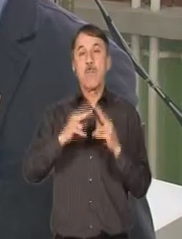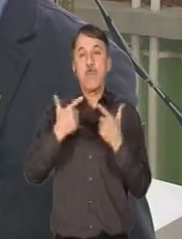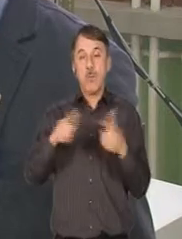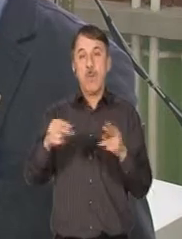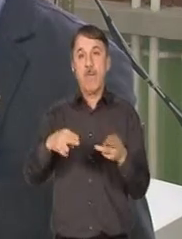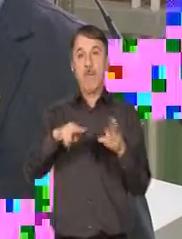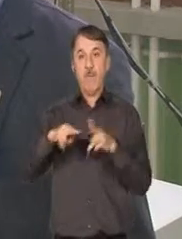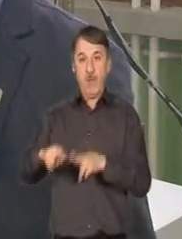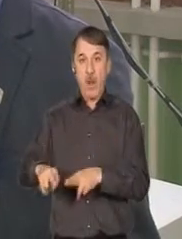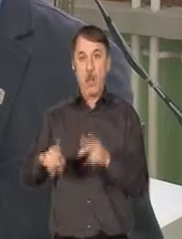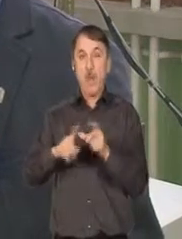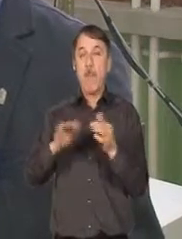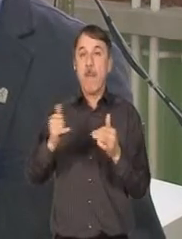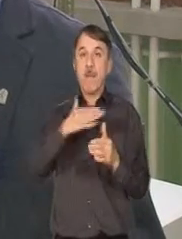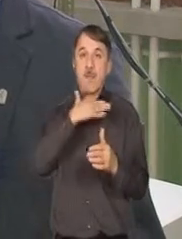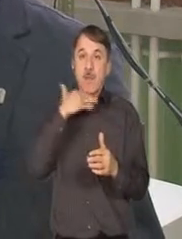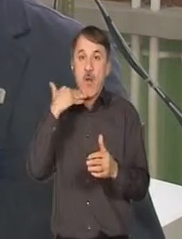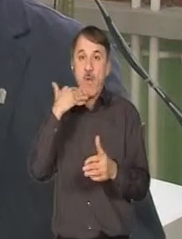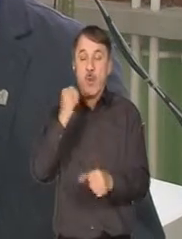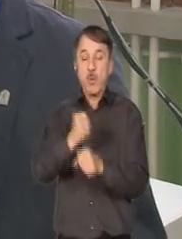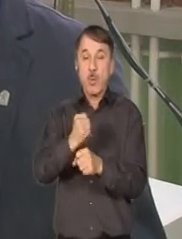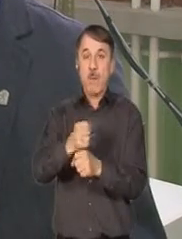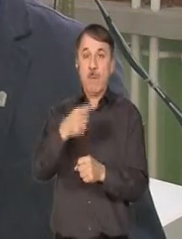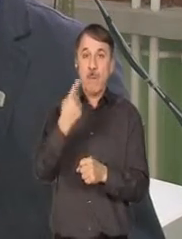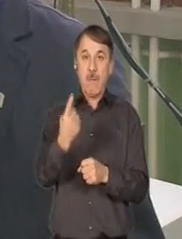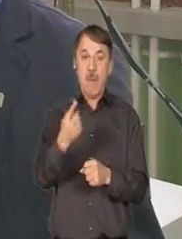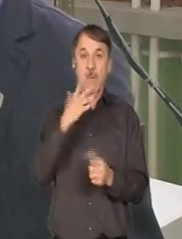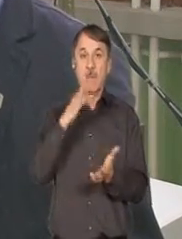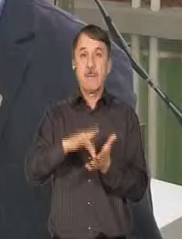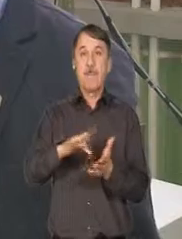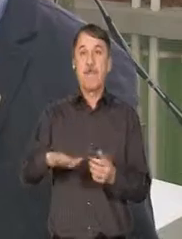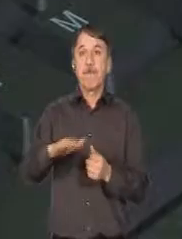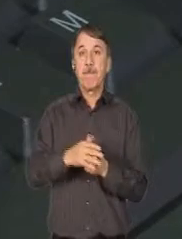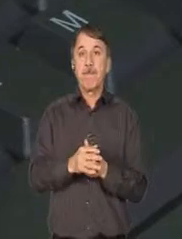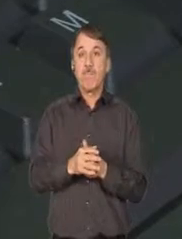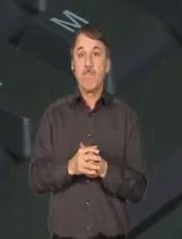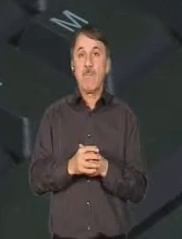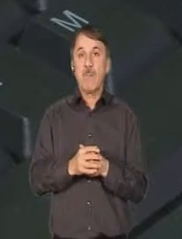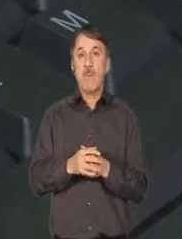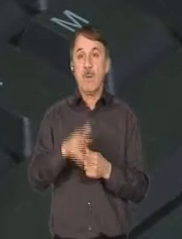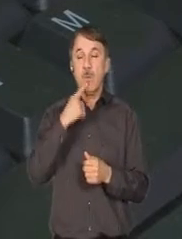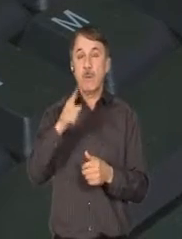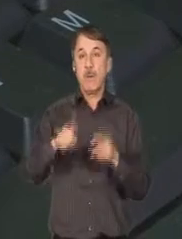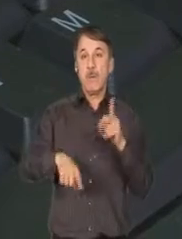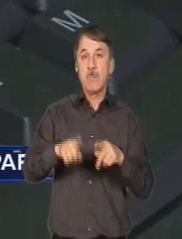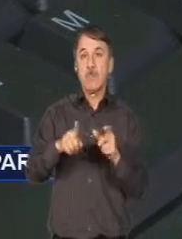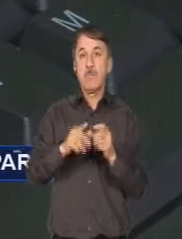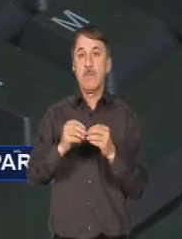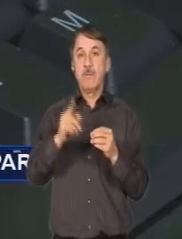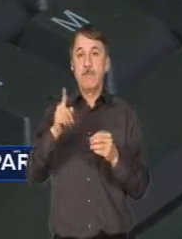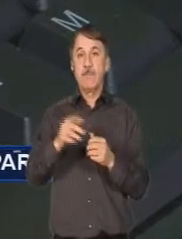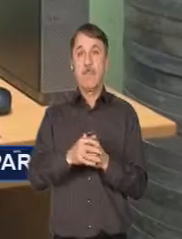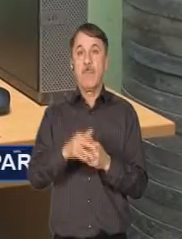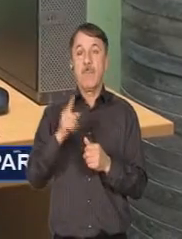zračenjima, znači onim zračenjima koji nemaju dovoljno energiju da vrše ionizaciju sredine kroz koju prolaze. Obzirom da sve te aparate